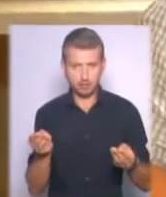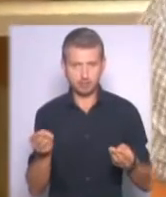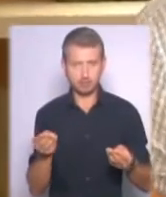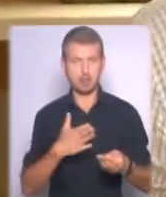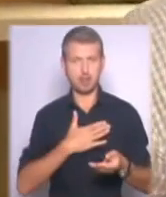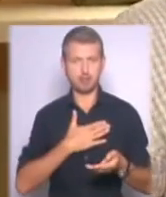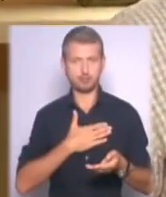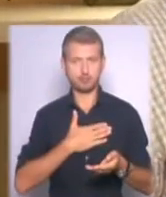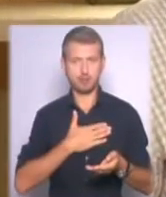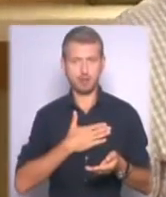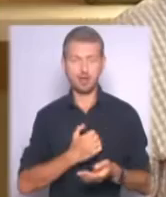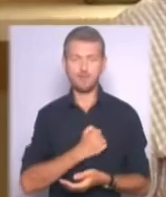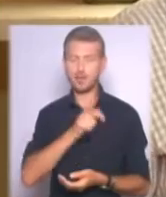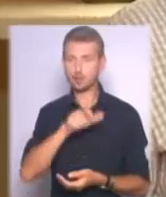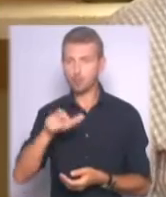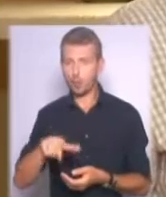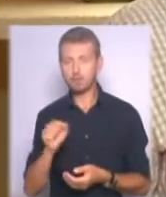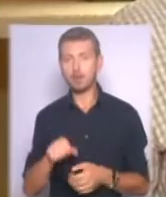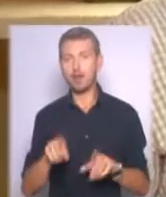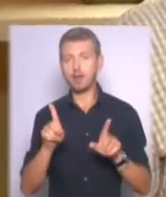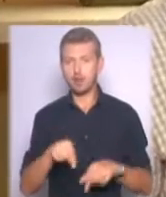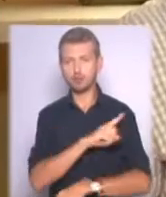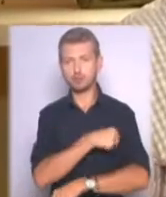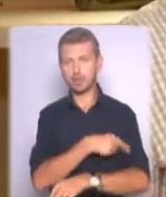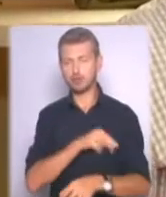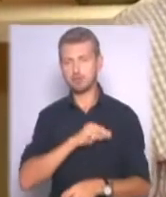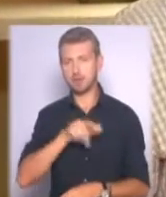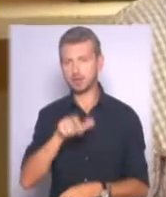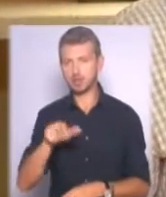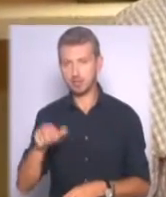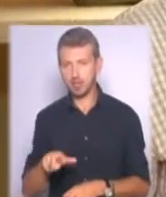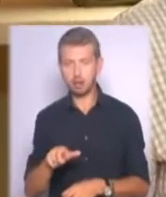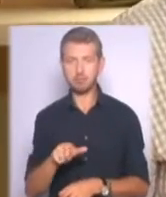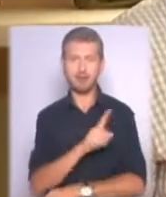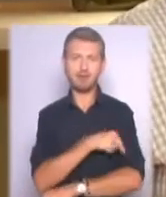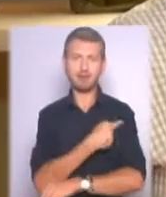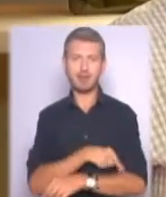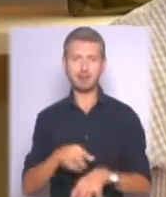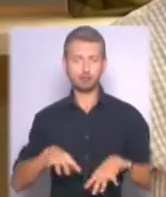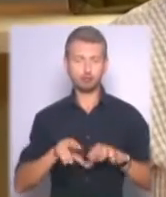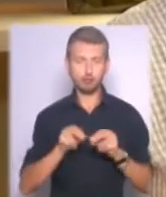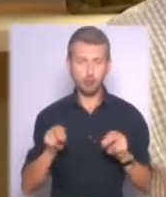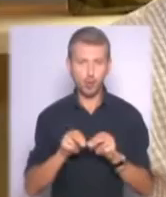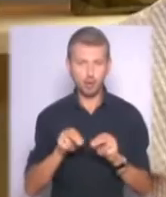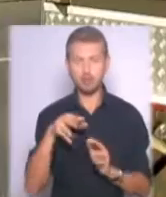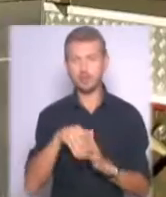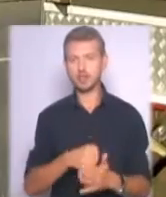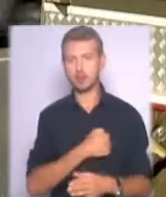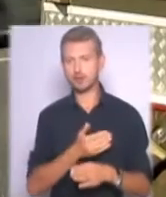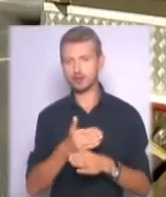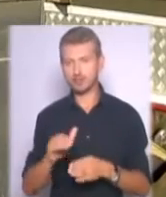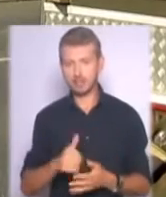нашим військовим, а також медичним працівникам, санінструкторам безпосередньо в військових частинах.